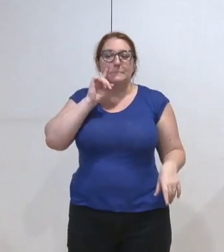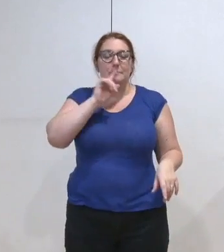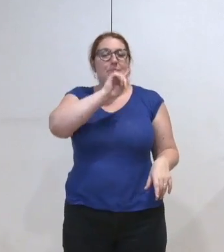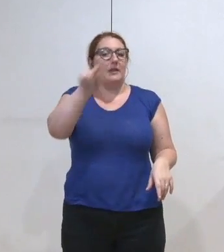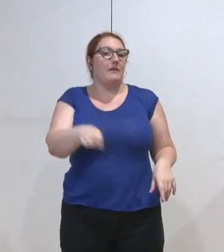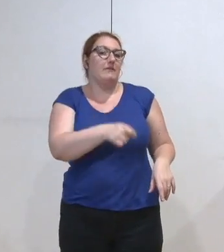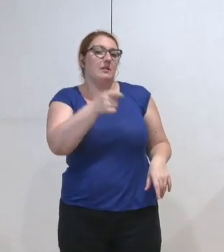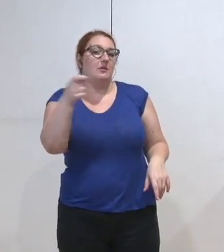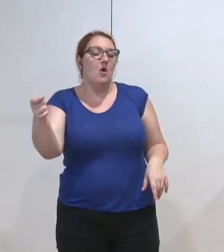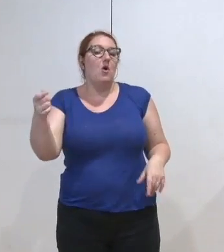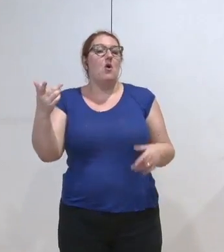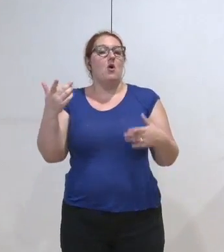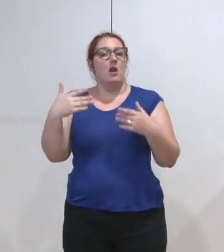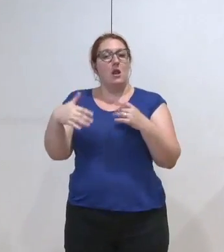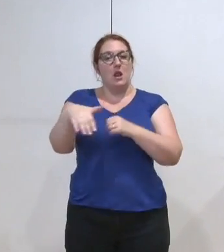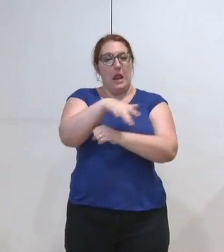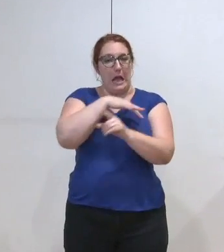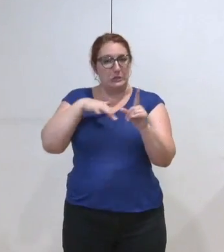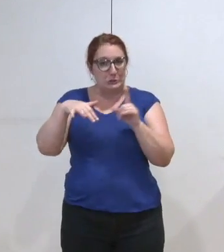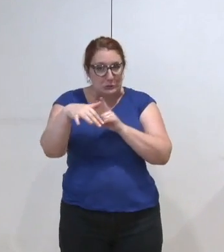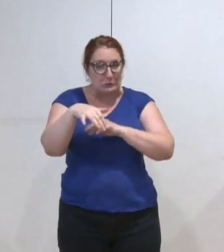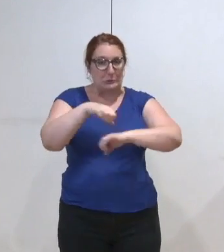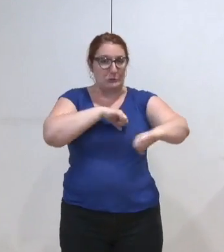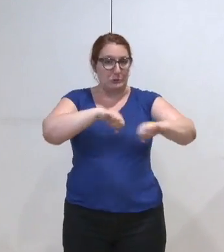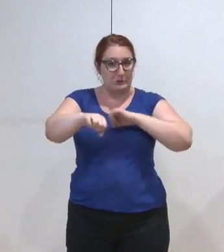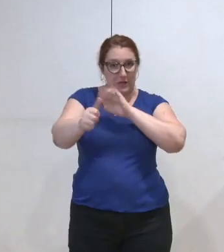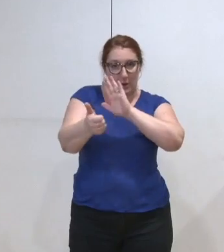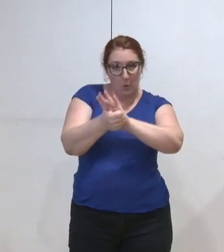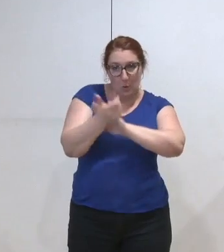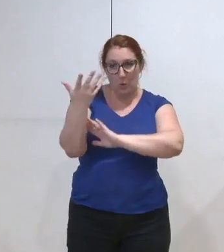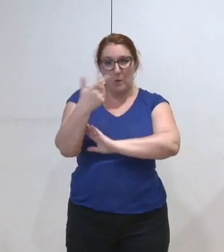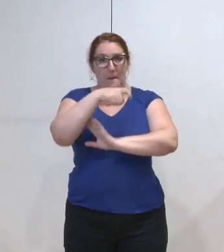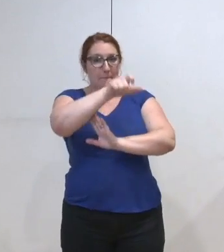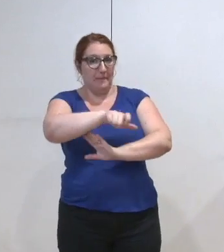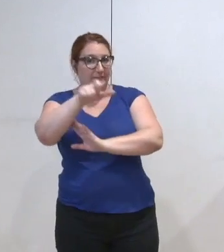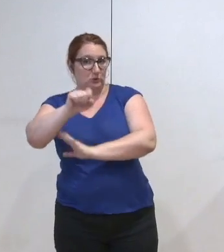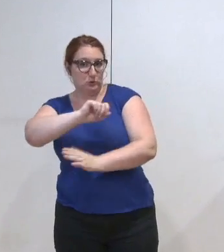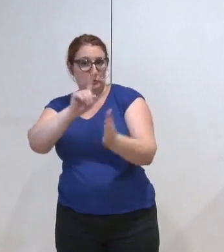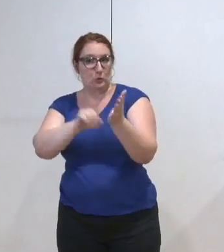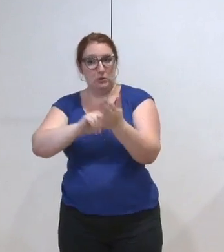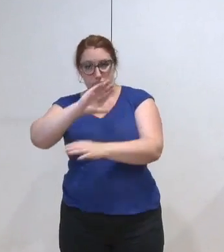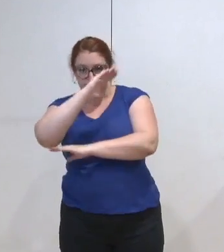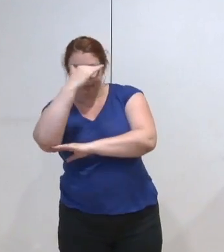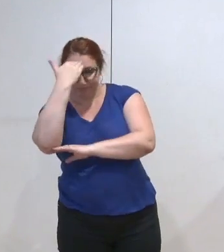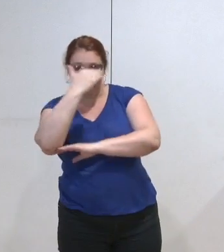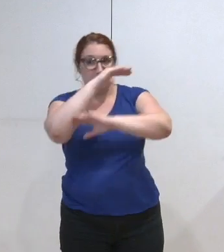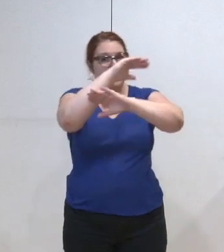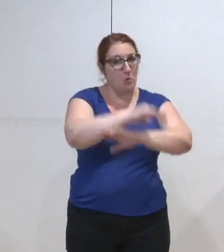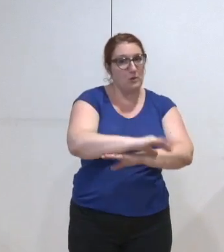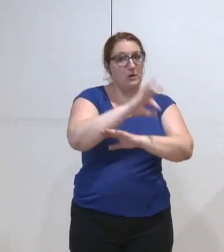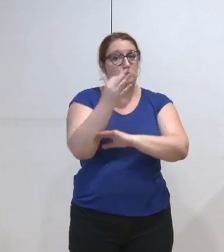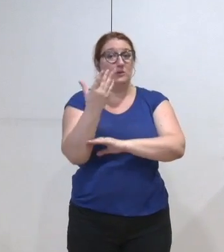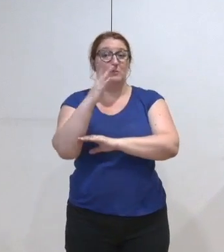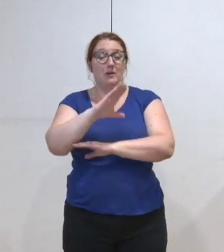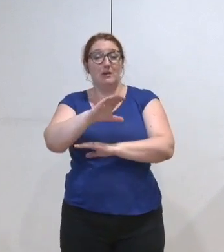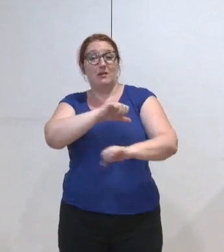sociale doit faire reconnaître défendre les drit des droits des personnes mais il faut rester vigilant à ne pas réduire